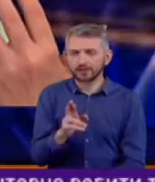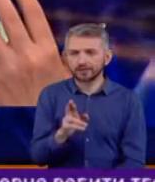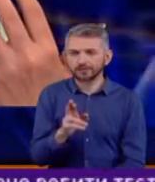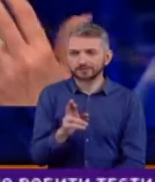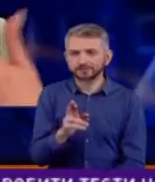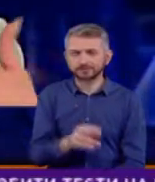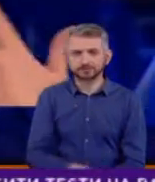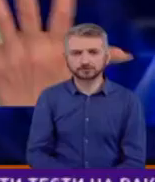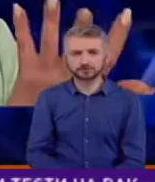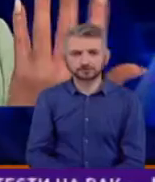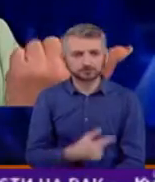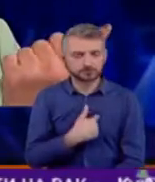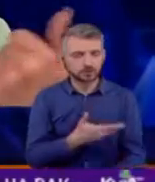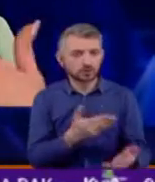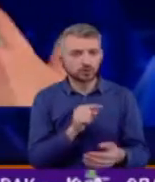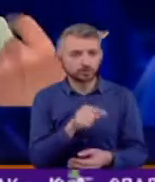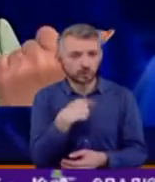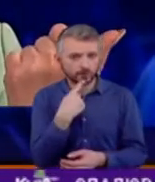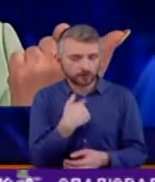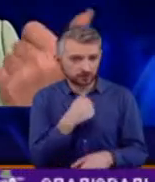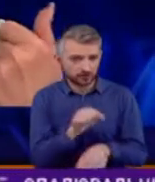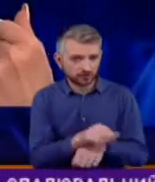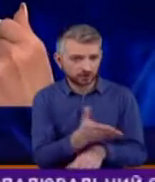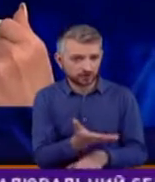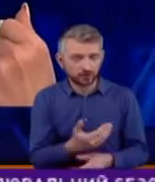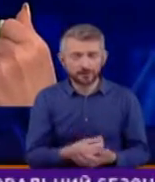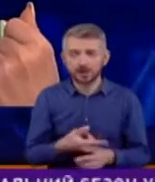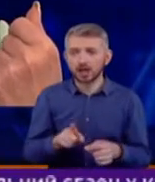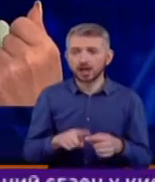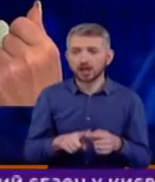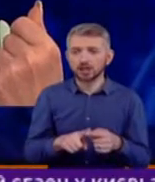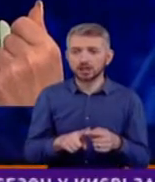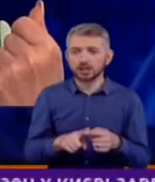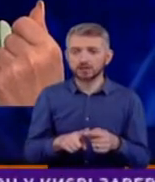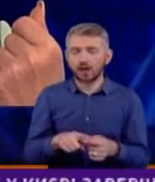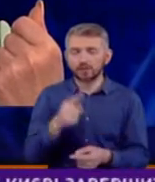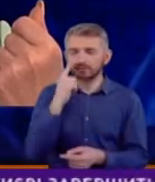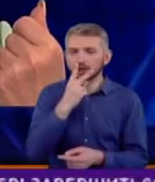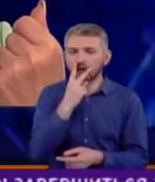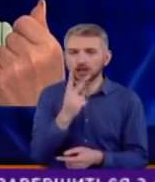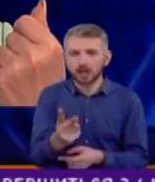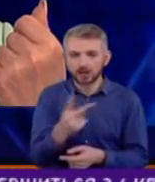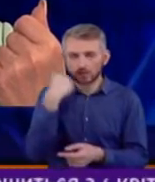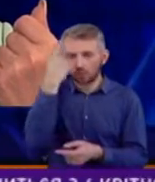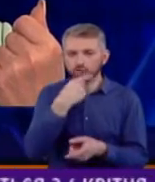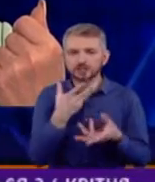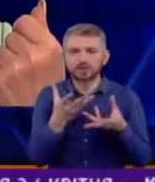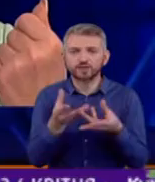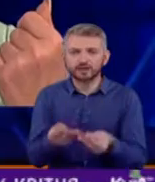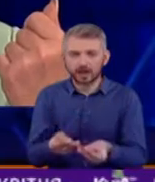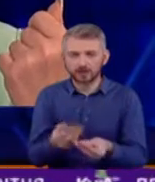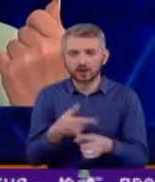ви ж запросили для того, щоб ви говорили. Хіба ми вас зупиняємо? Это наглядно-образное влияние, влияние символов,